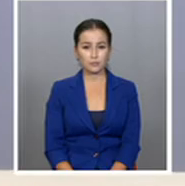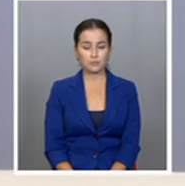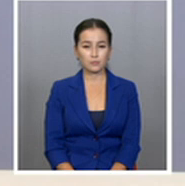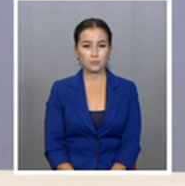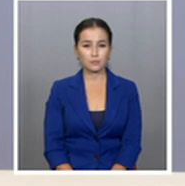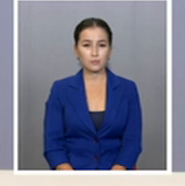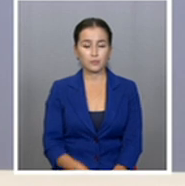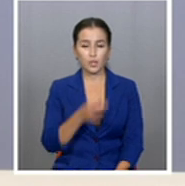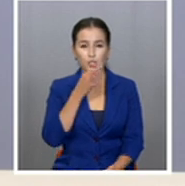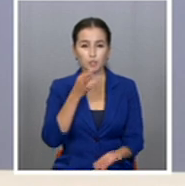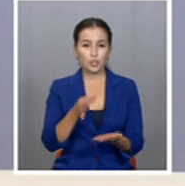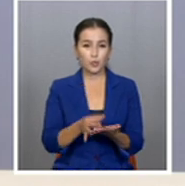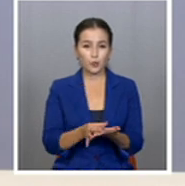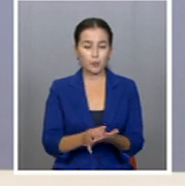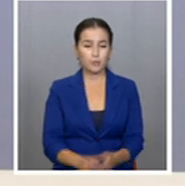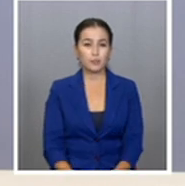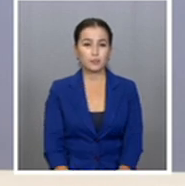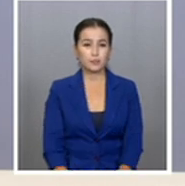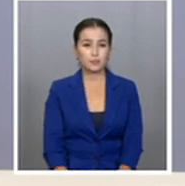Жауабы.